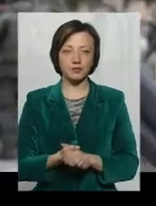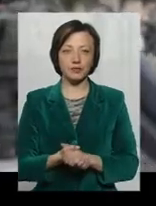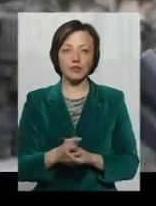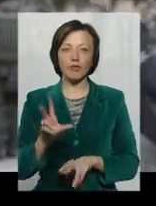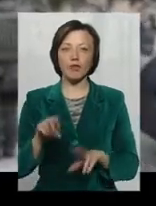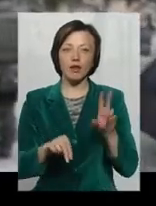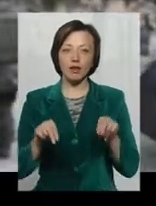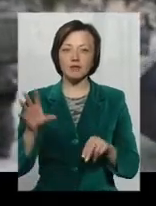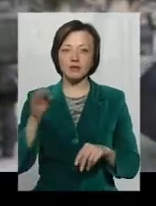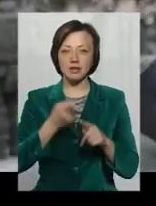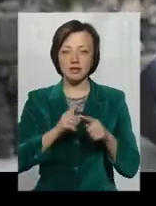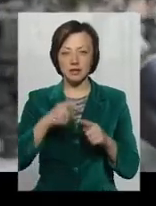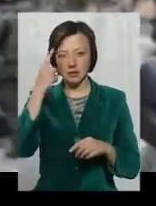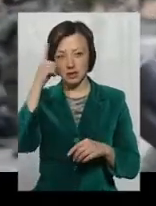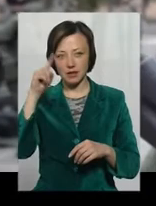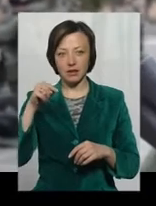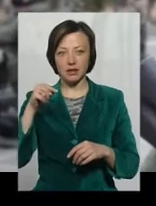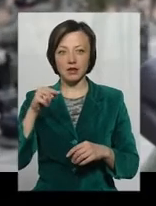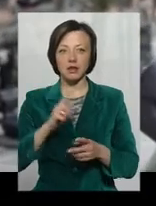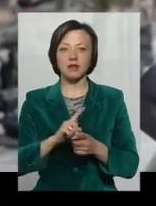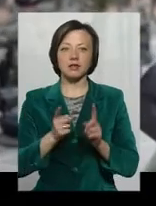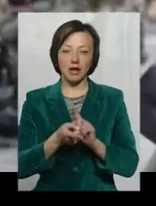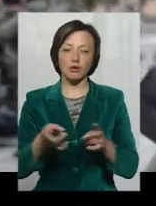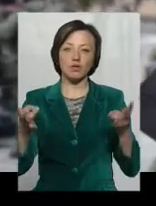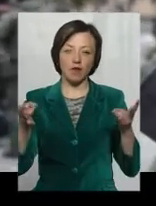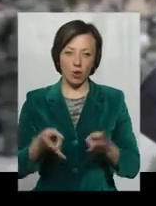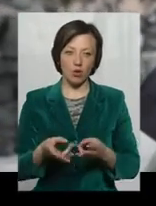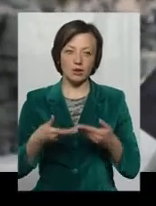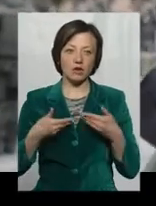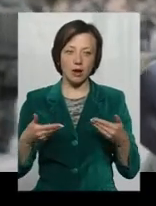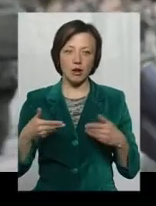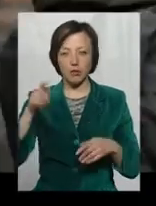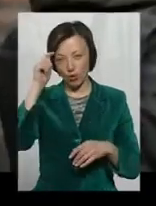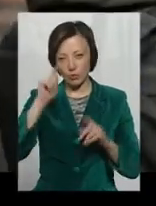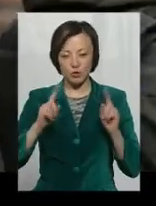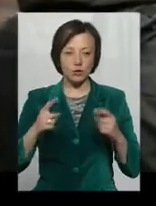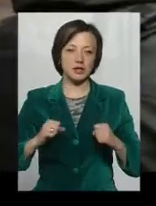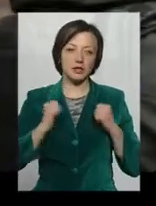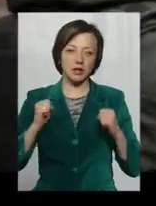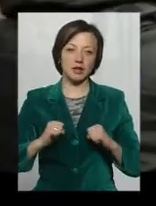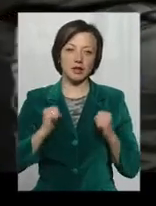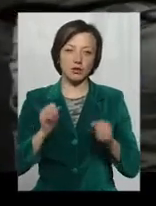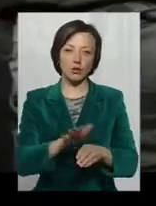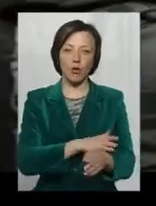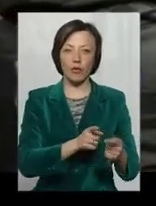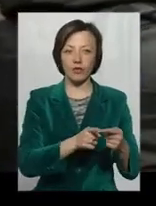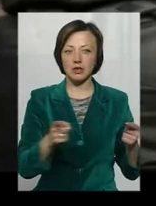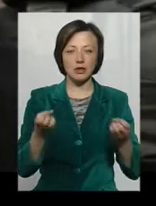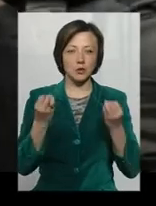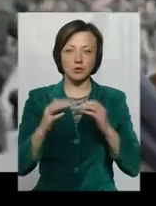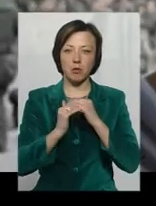Сподіваюся, що всі ці знання стануть нам нагоді. Хлопці дуже старалися, пройшли довгий шлях, непростий,